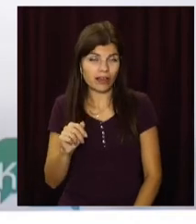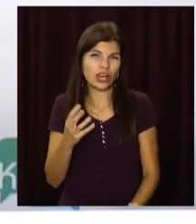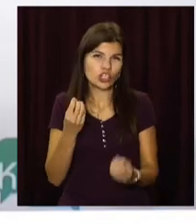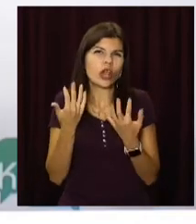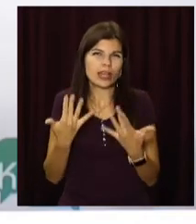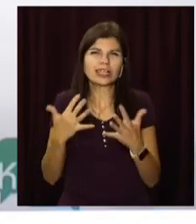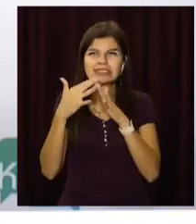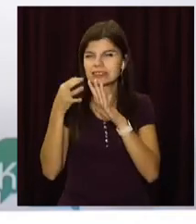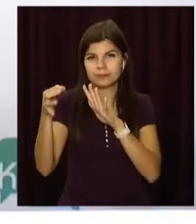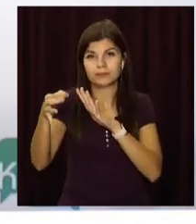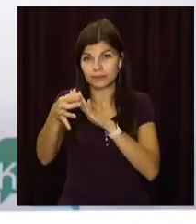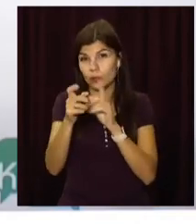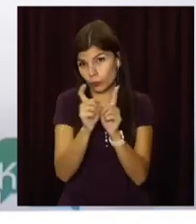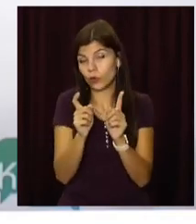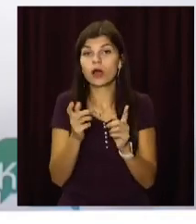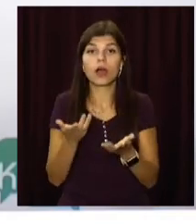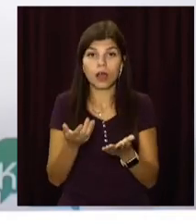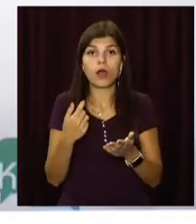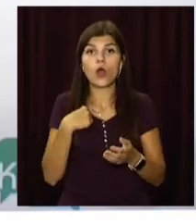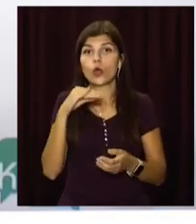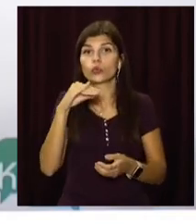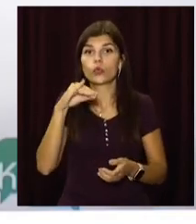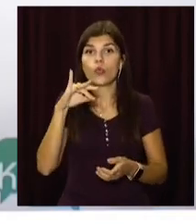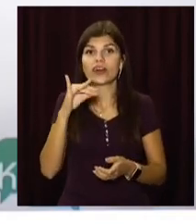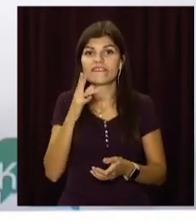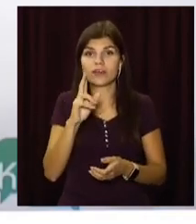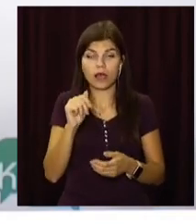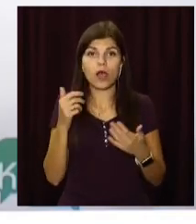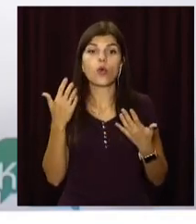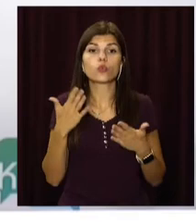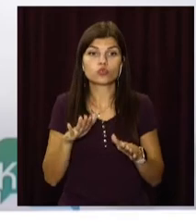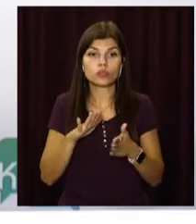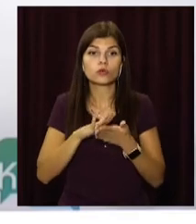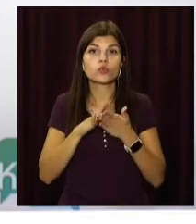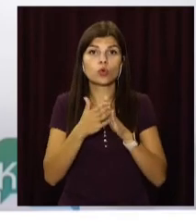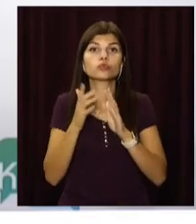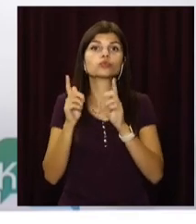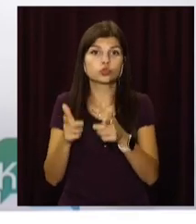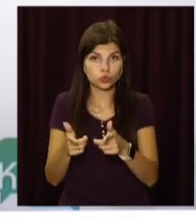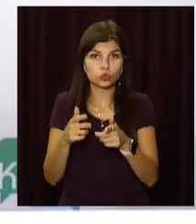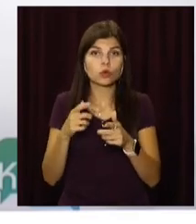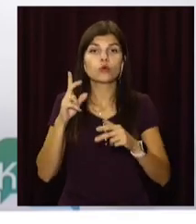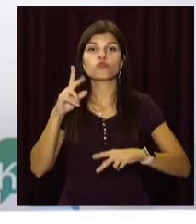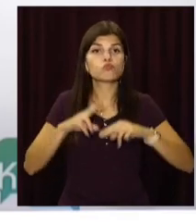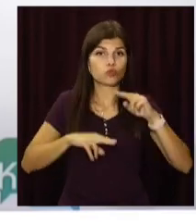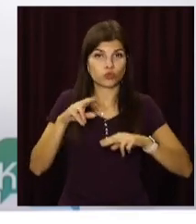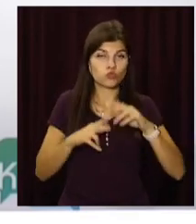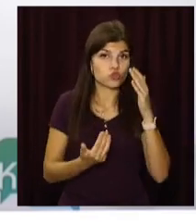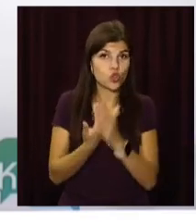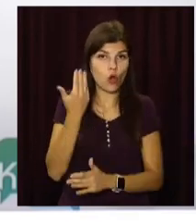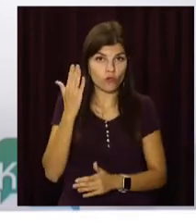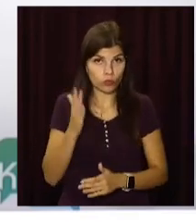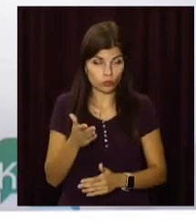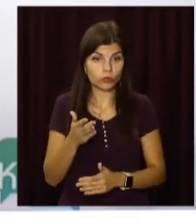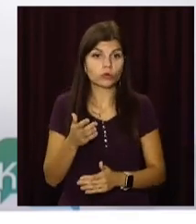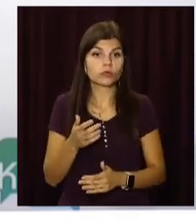декілька населених пунктів. Також у нас Юрівка отримала субвенцію на будівлю, нової будівлі під свої